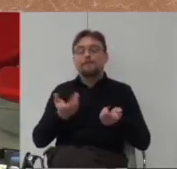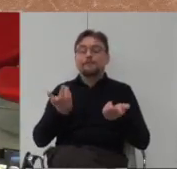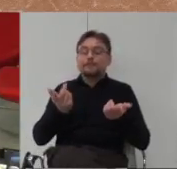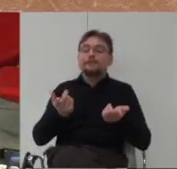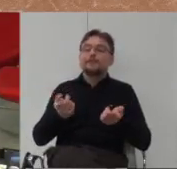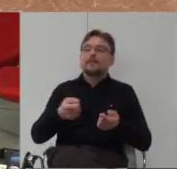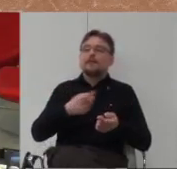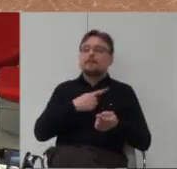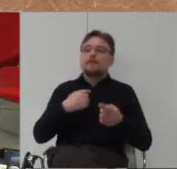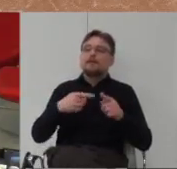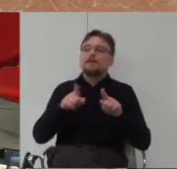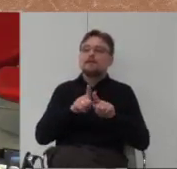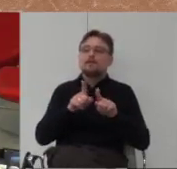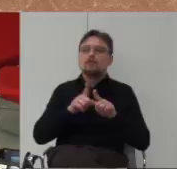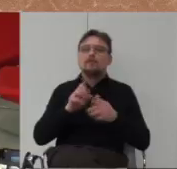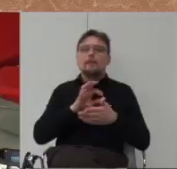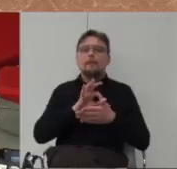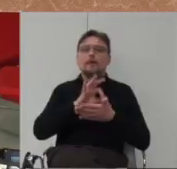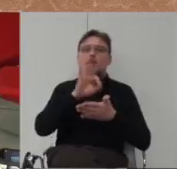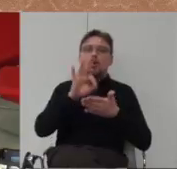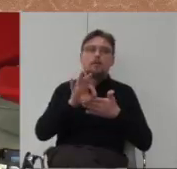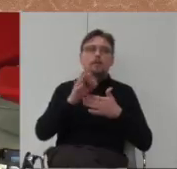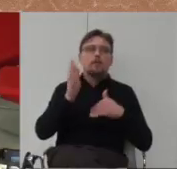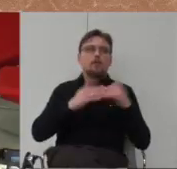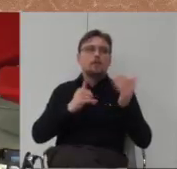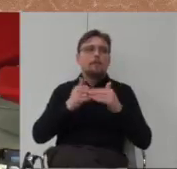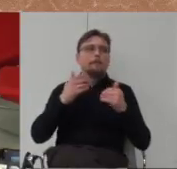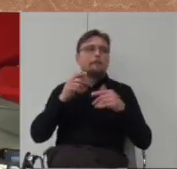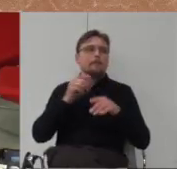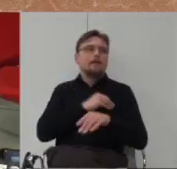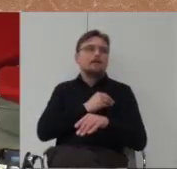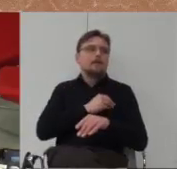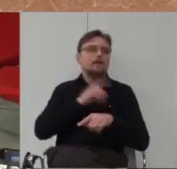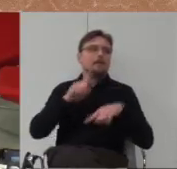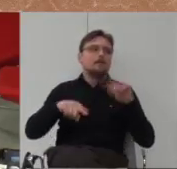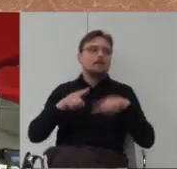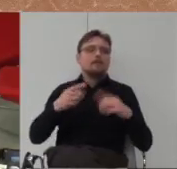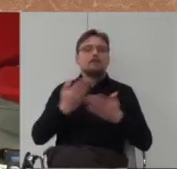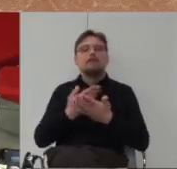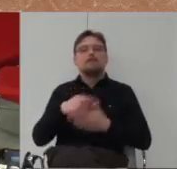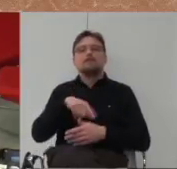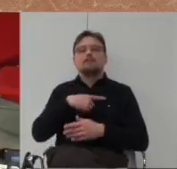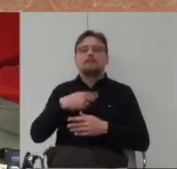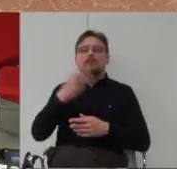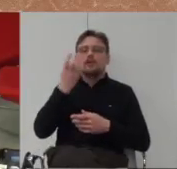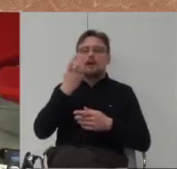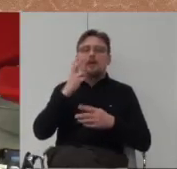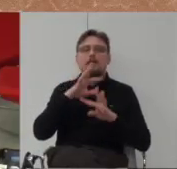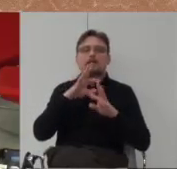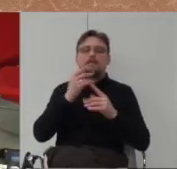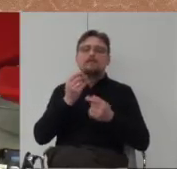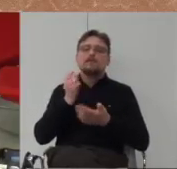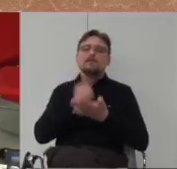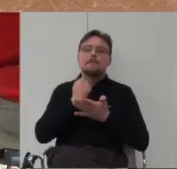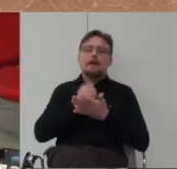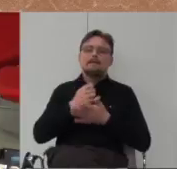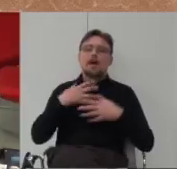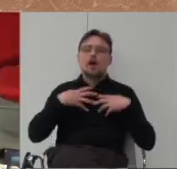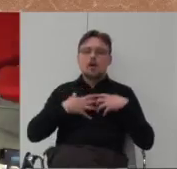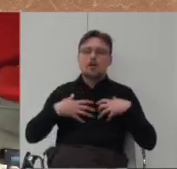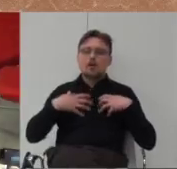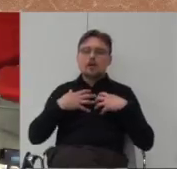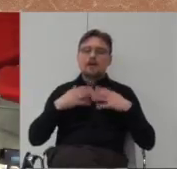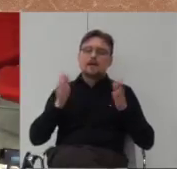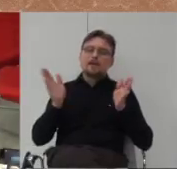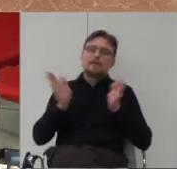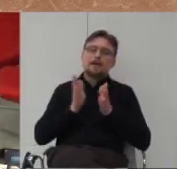Jako że jesteśmy pracownią, która projektuje i buduje z materiałów naturalnych, to oczywiście interesują nas wszelkie aspekty ekologiczne,